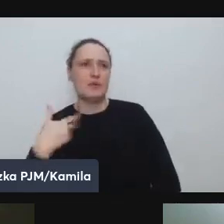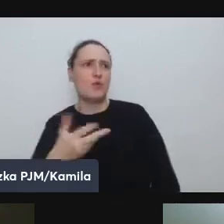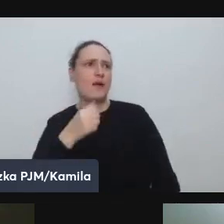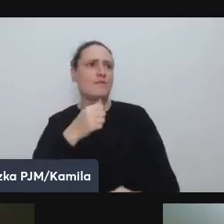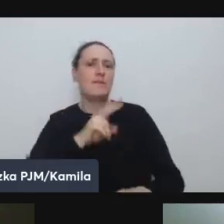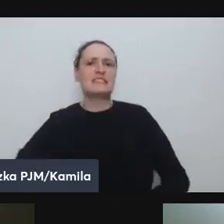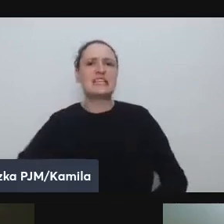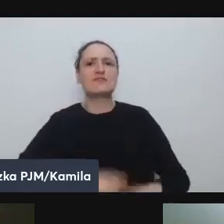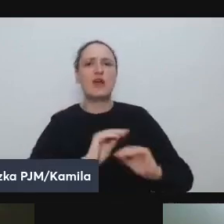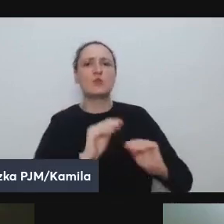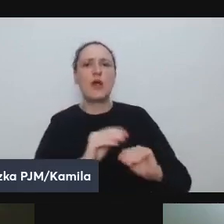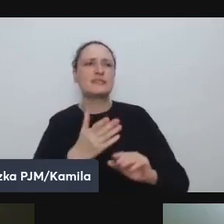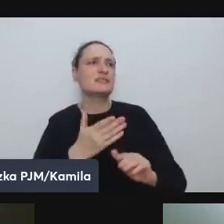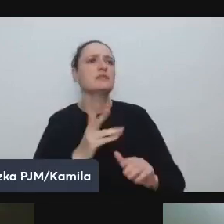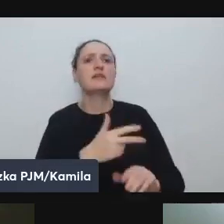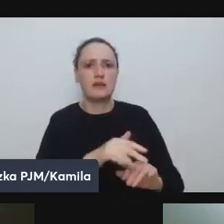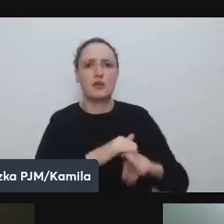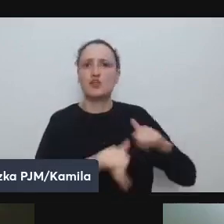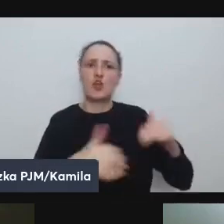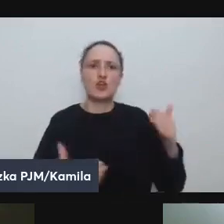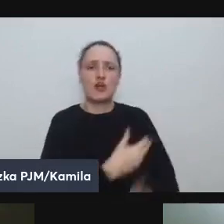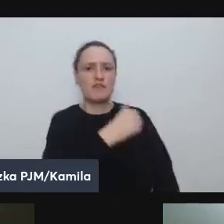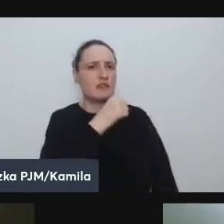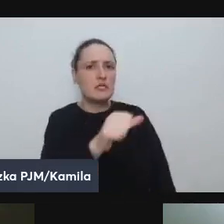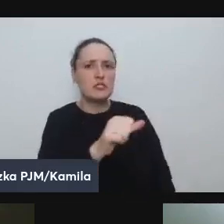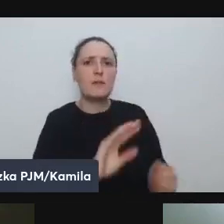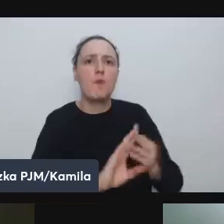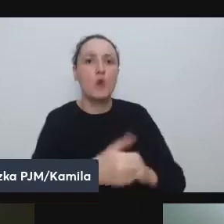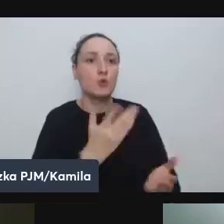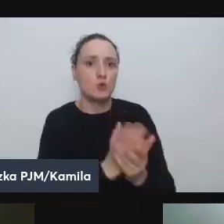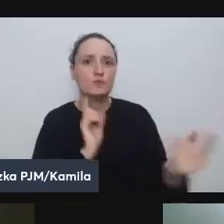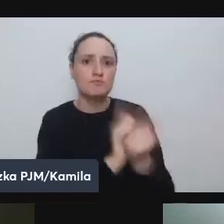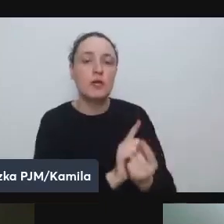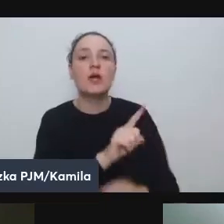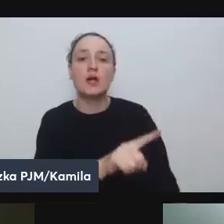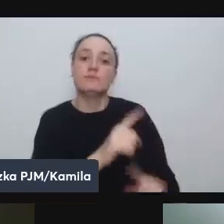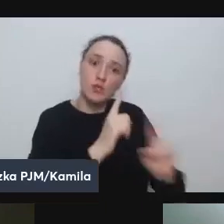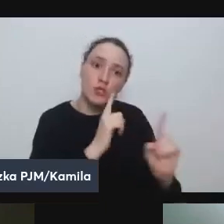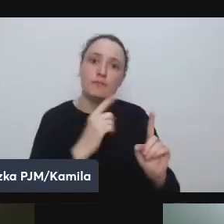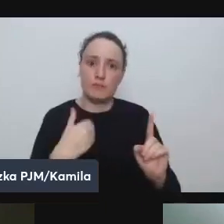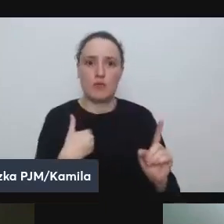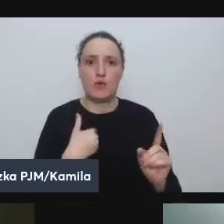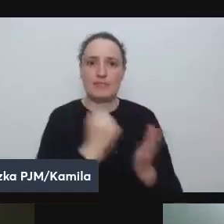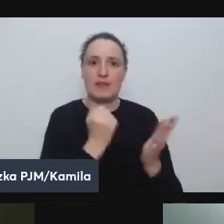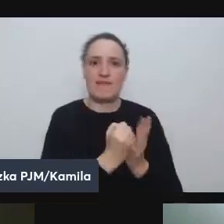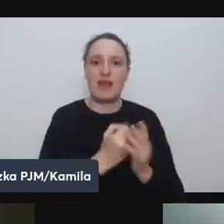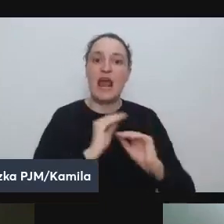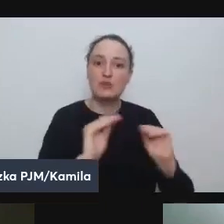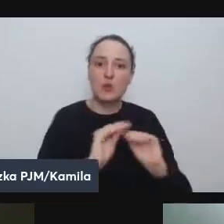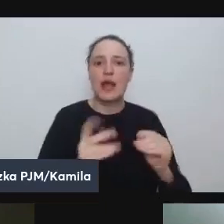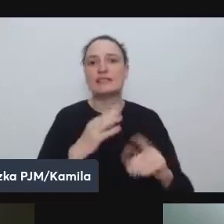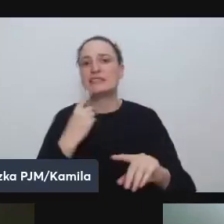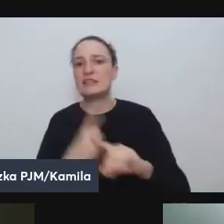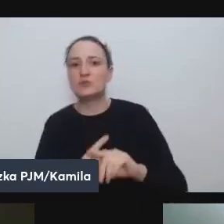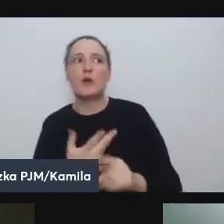po jakby wybraniu nowej ministry na to stanowisko i rozmawialiśmy o tej edukacji seksualnej, no w